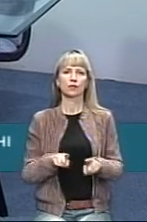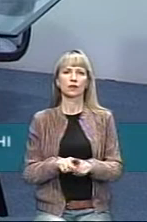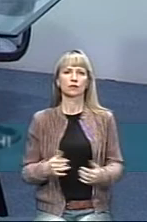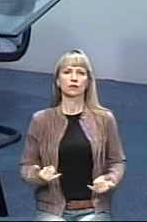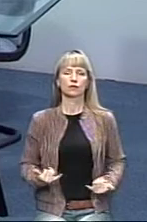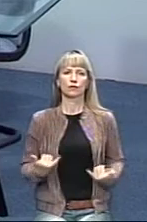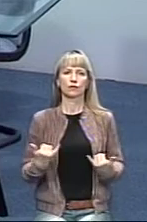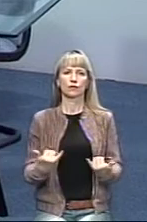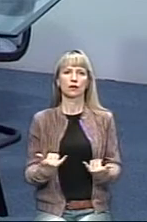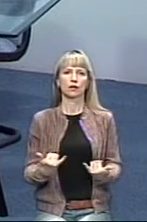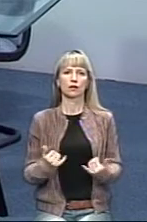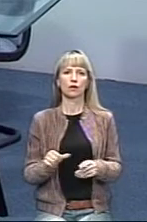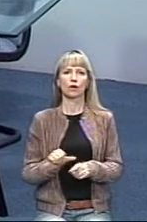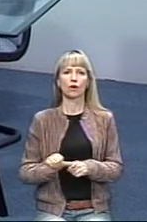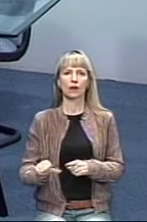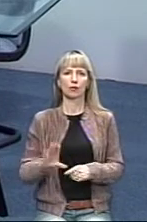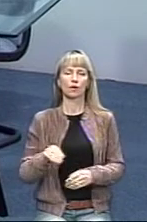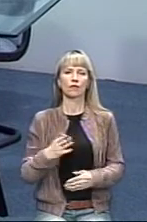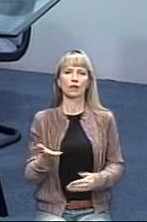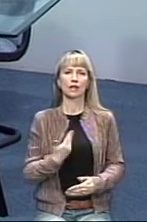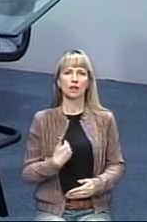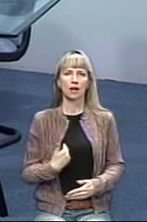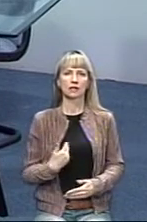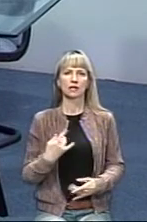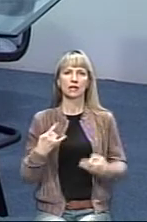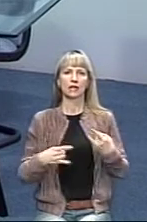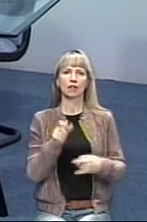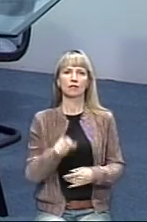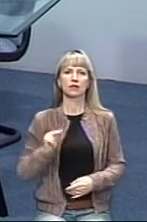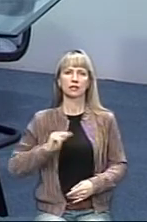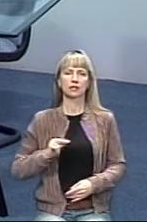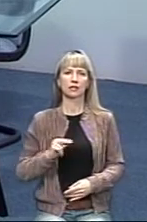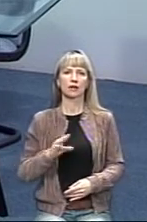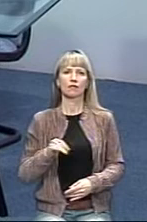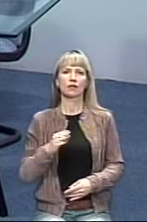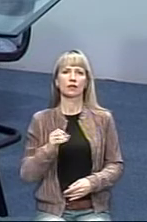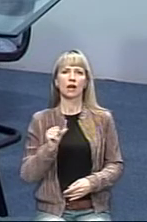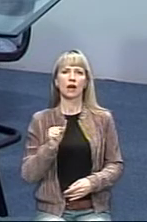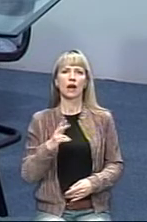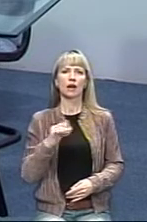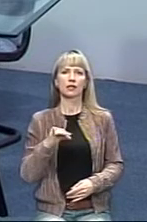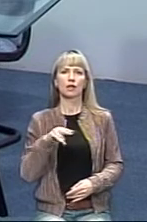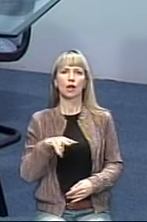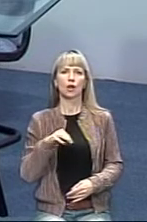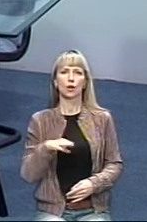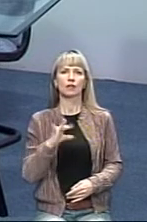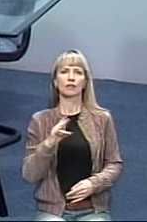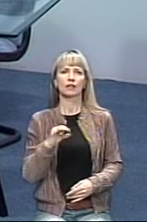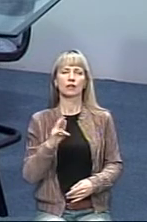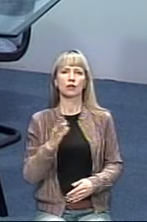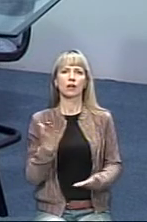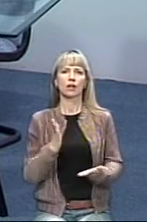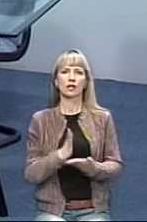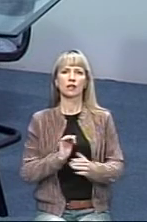вшанування окреме від нас, від телевізійників, зокрема від Ані Логвиненко, яка є режисеркою Суспільного